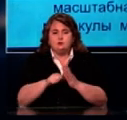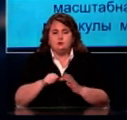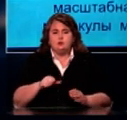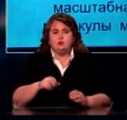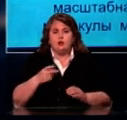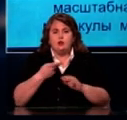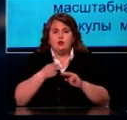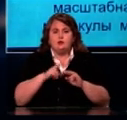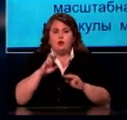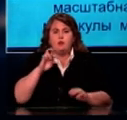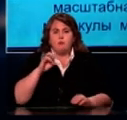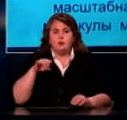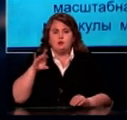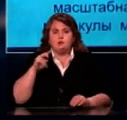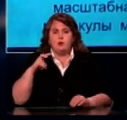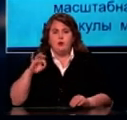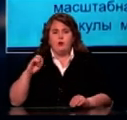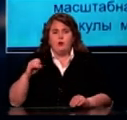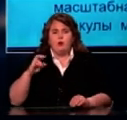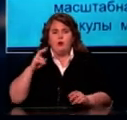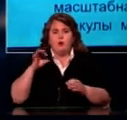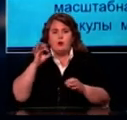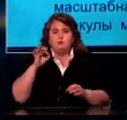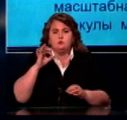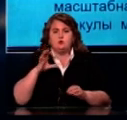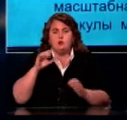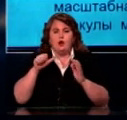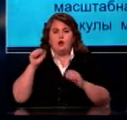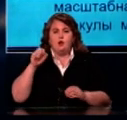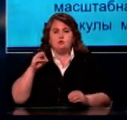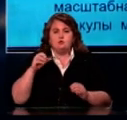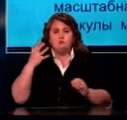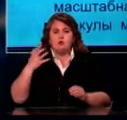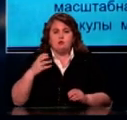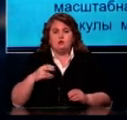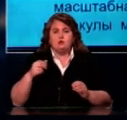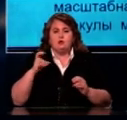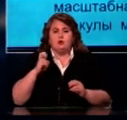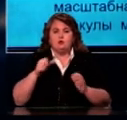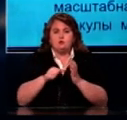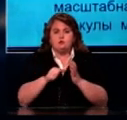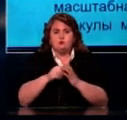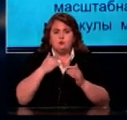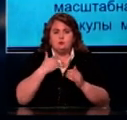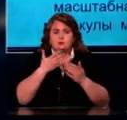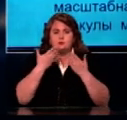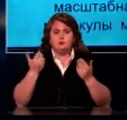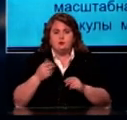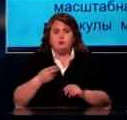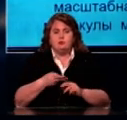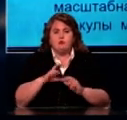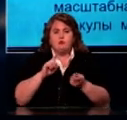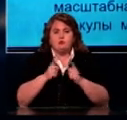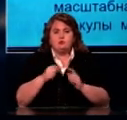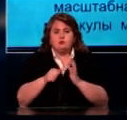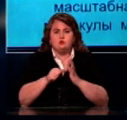C6 – это бензольное кольцо, H5 и 6-го водорода, как в бензоле, у нас нет, потому что вместо 6-го